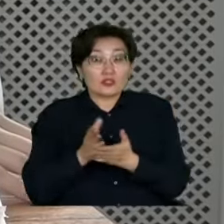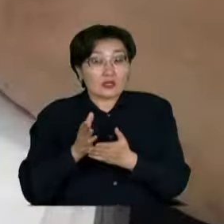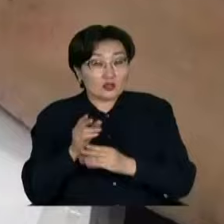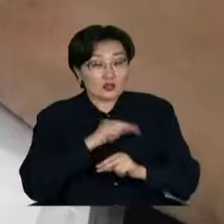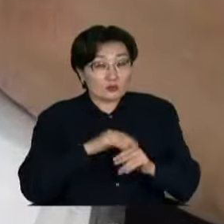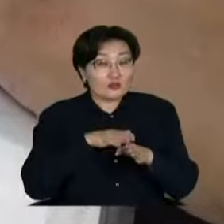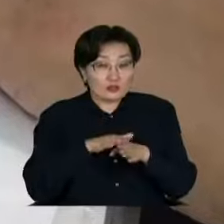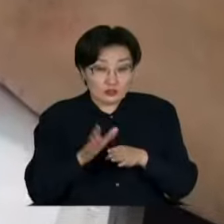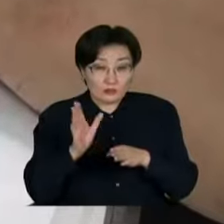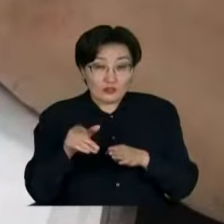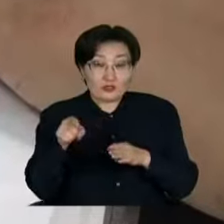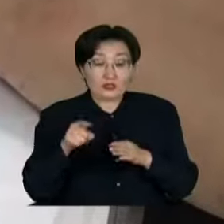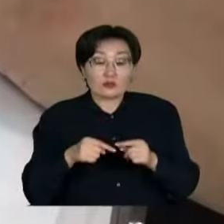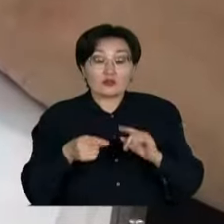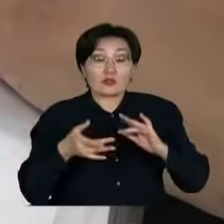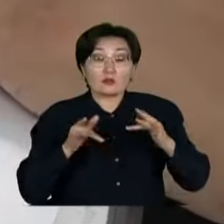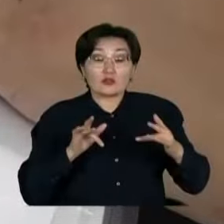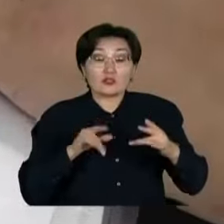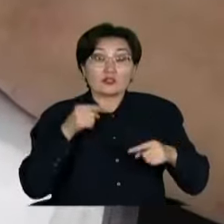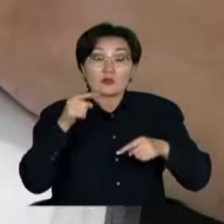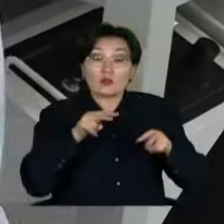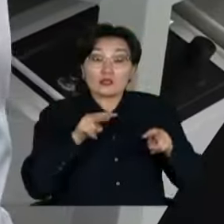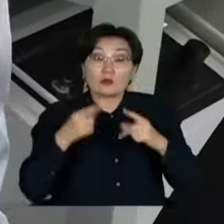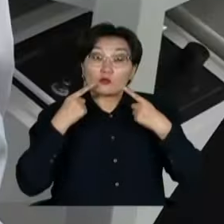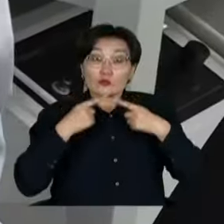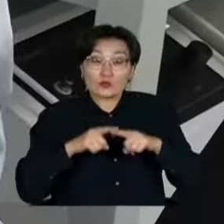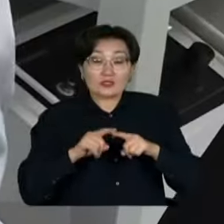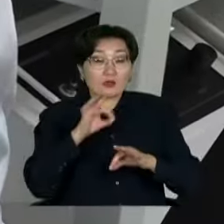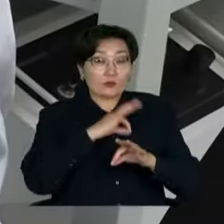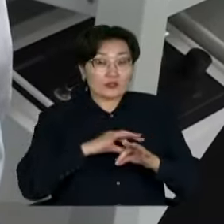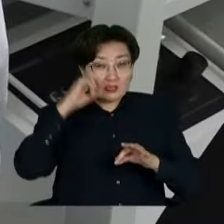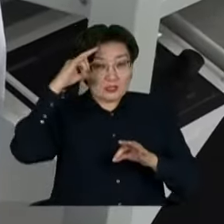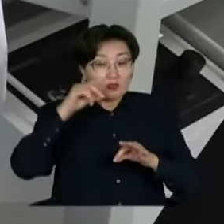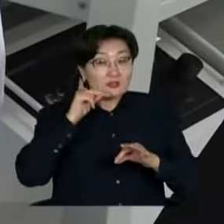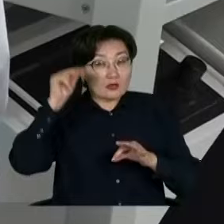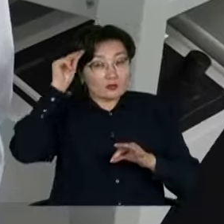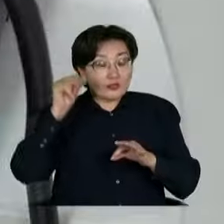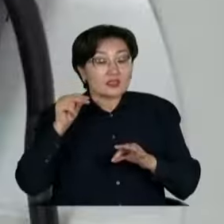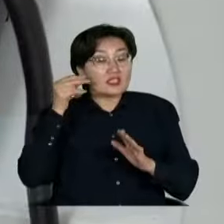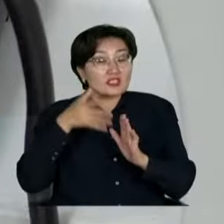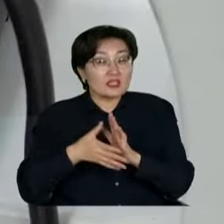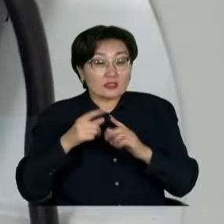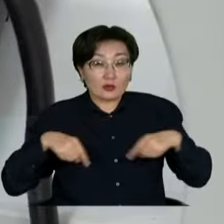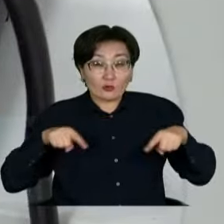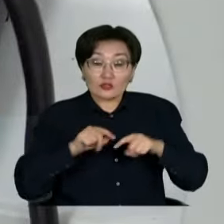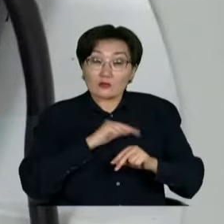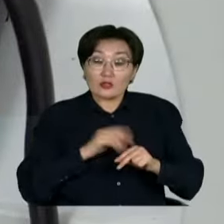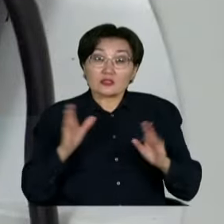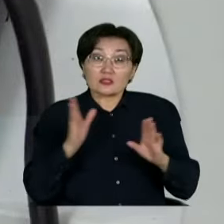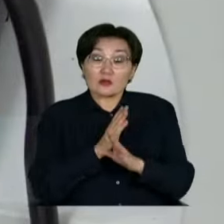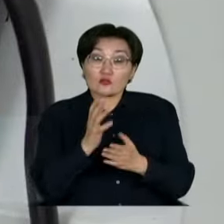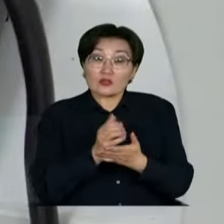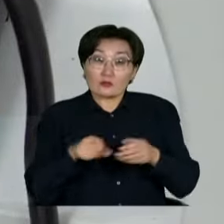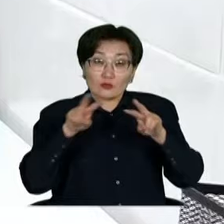жұмыс істейді. Сондай-ақ онда қашықтан зондтау технологиясы және қолдану Қазақ-Қытай зертханасы жұмыс істейді. Табиғат ресурстарына